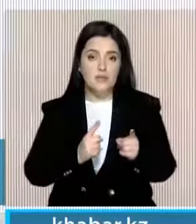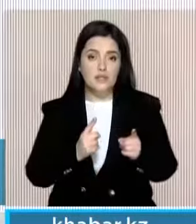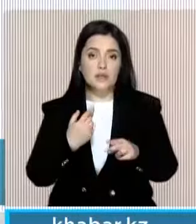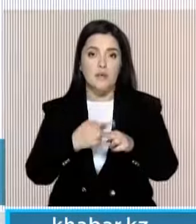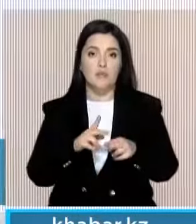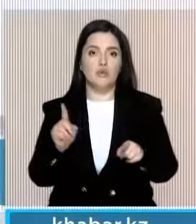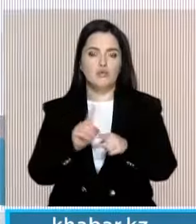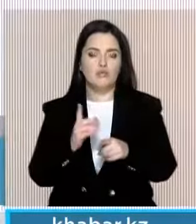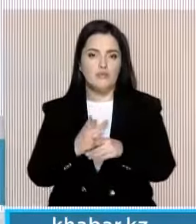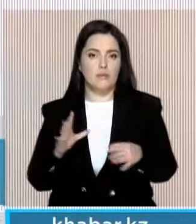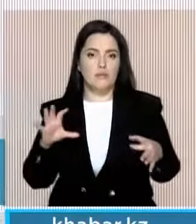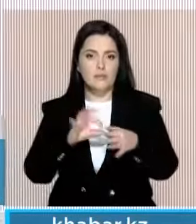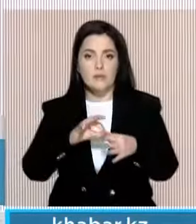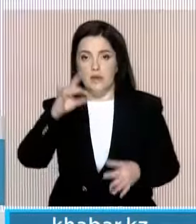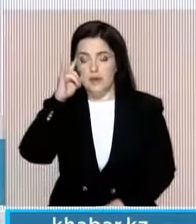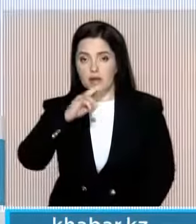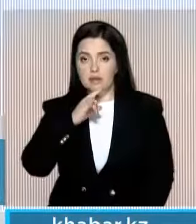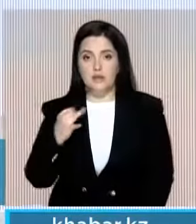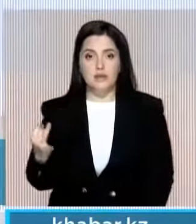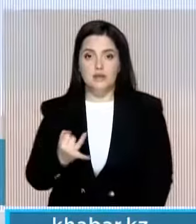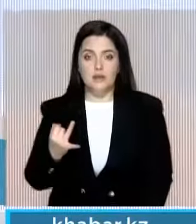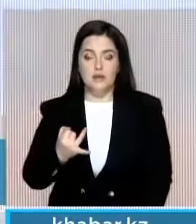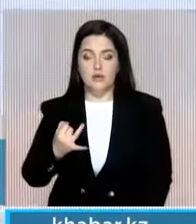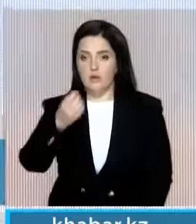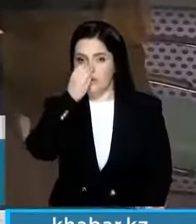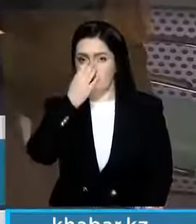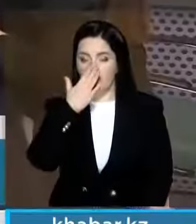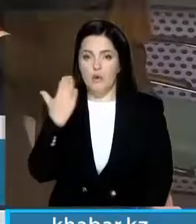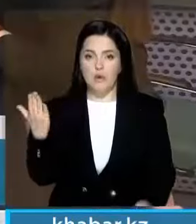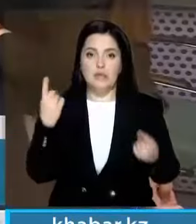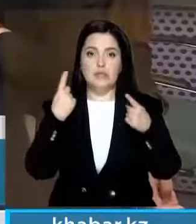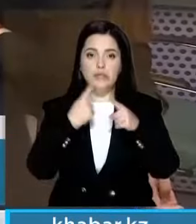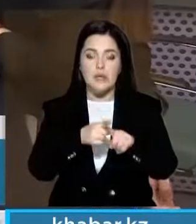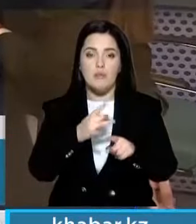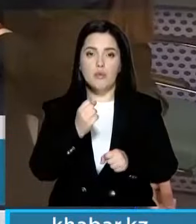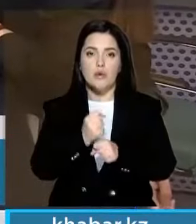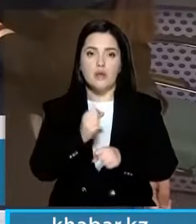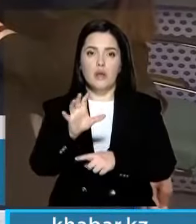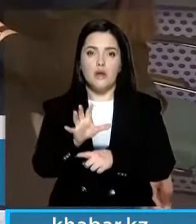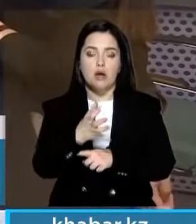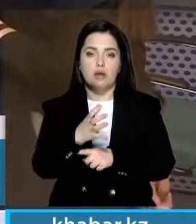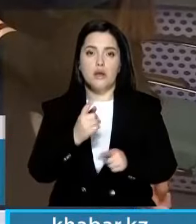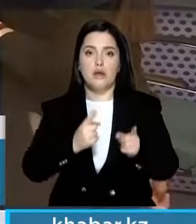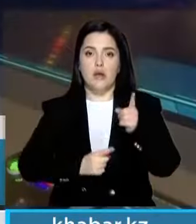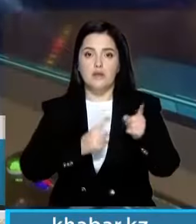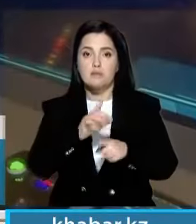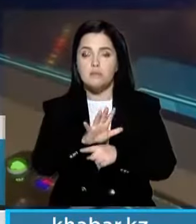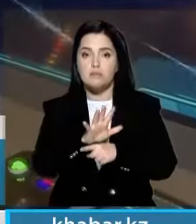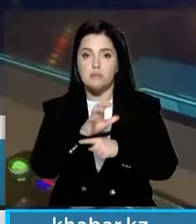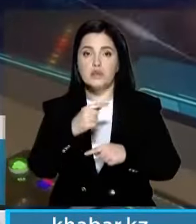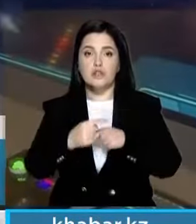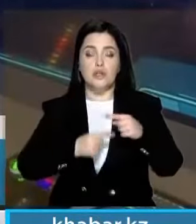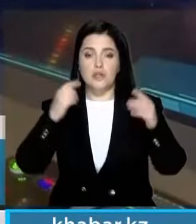точек соприкосновения. Казахстанская сторона заинтересована в японских технологиях по обработке радарных космических снимков. Через